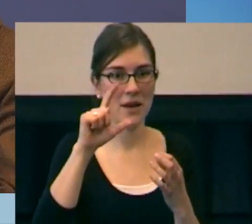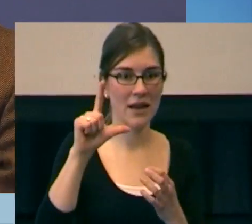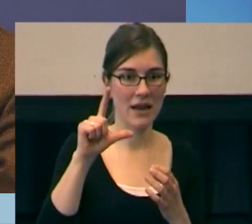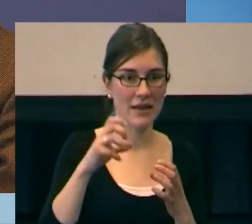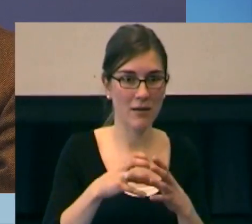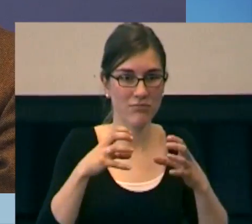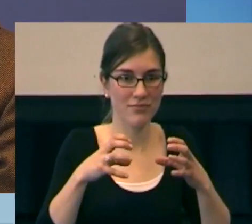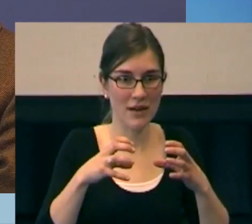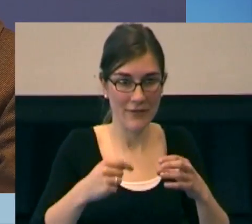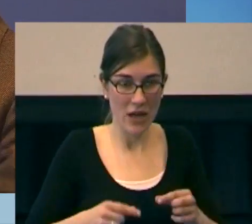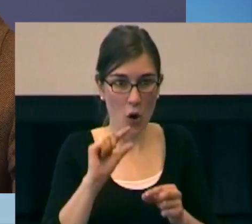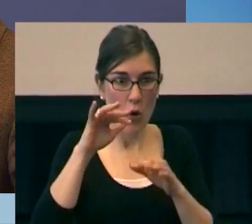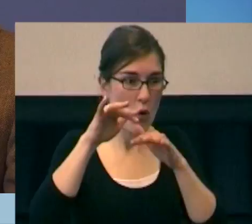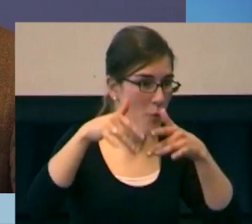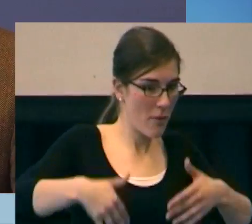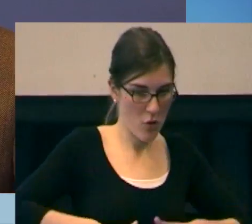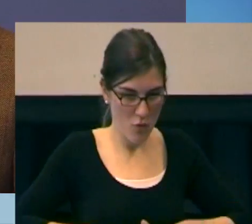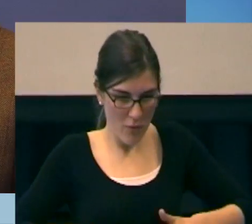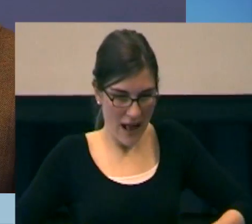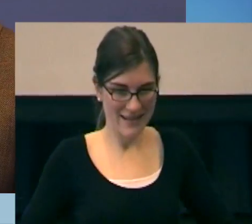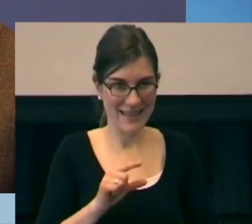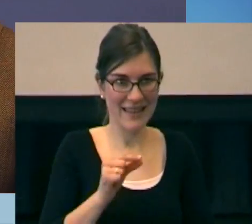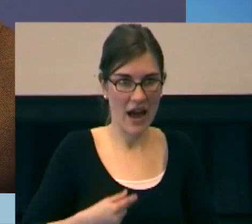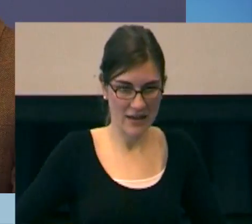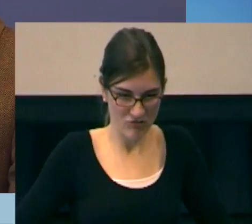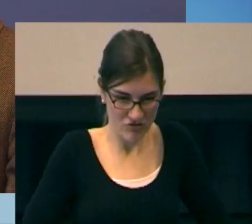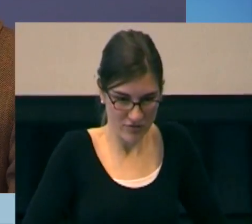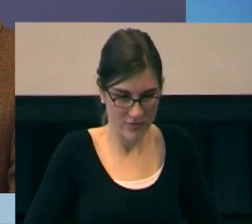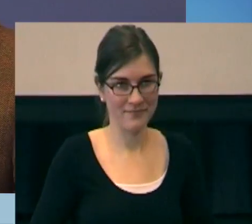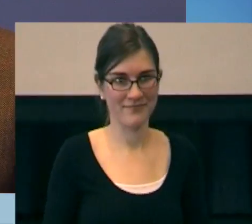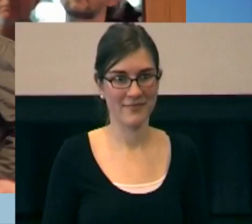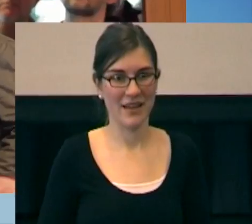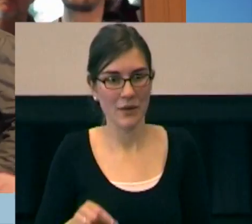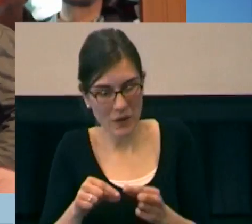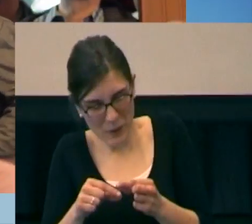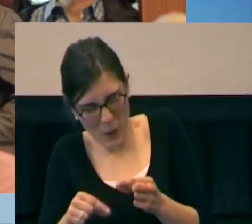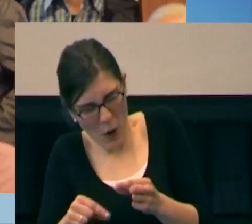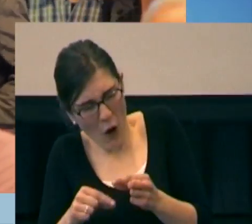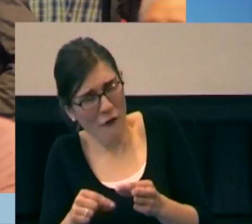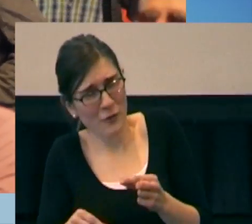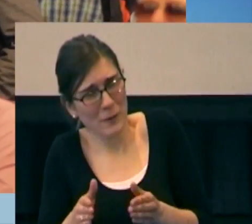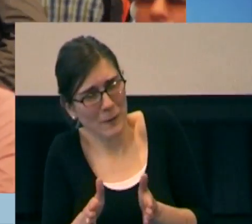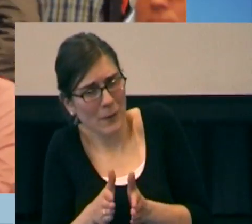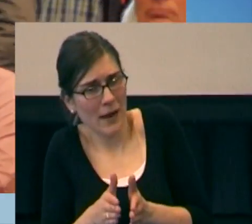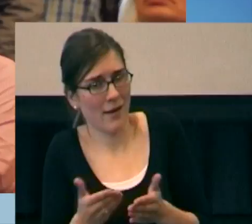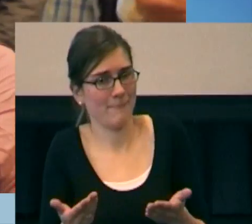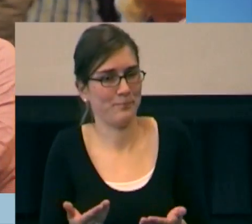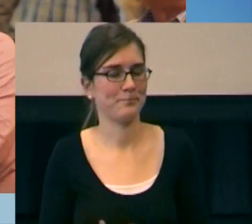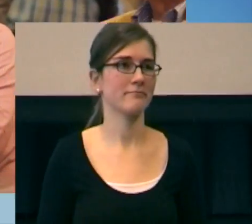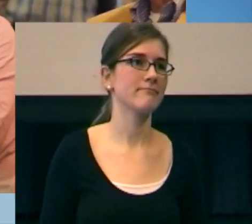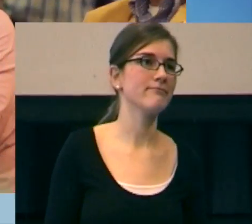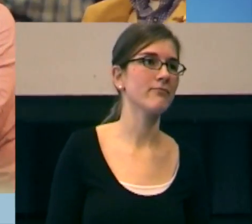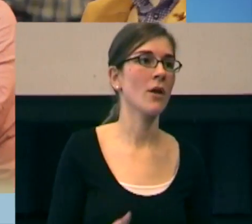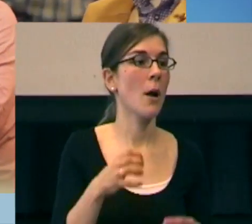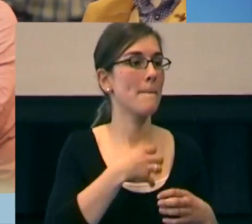einfach nicht mehr ihre Nadeln überall hin, da ist einfach die Öffnung vom Damm aus zu klein, um alle Bereiche zu erreichen. Zweitens Patienten, die vor